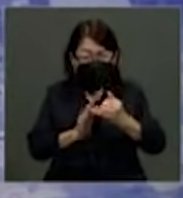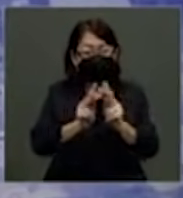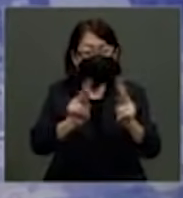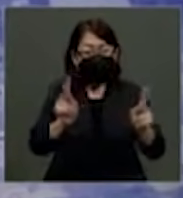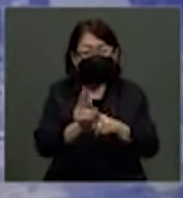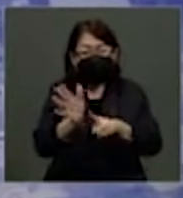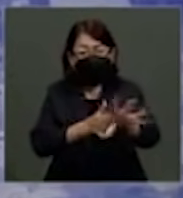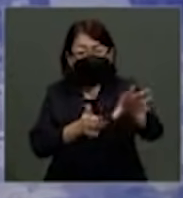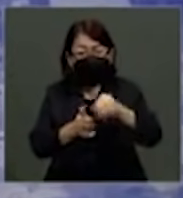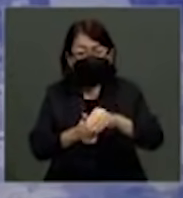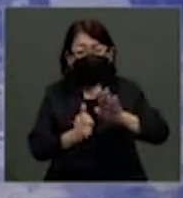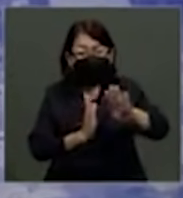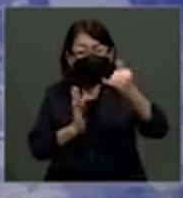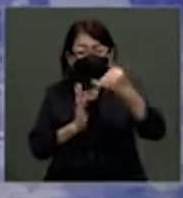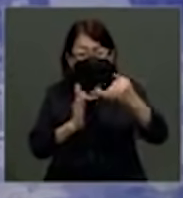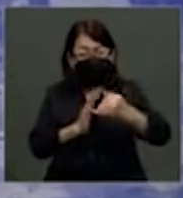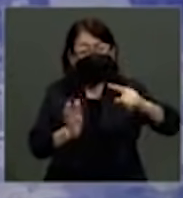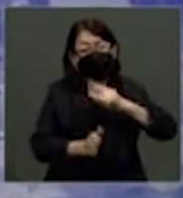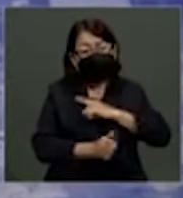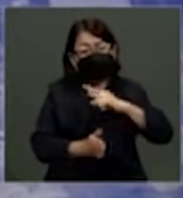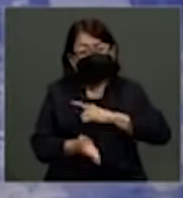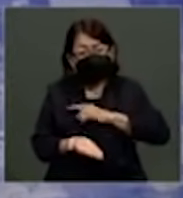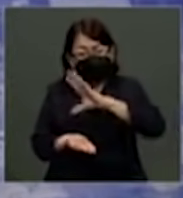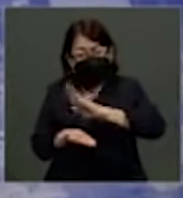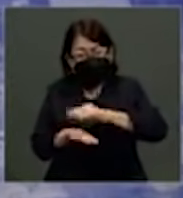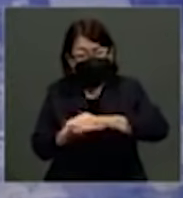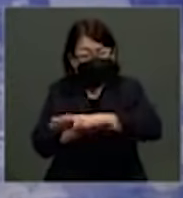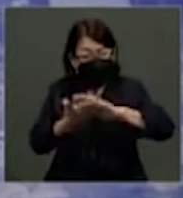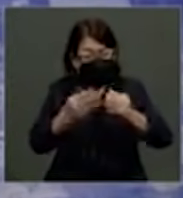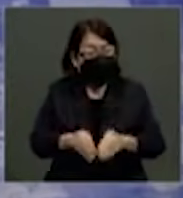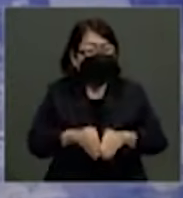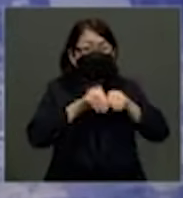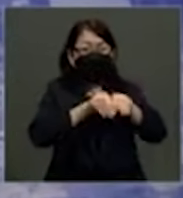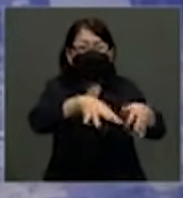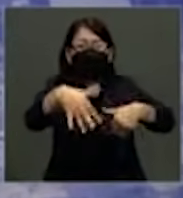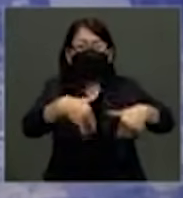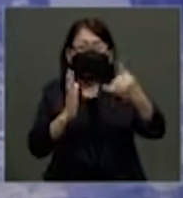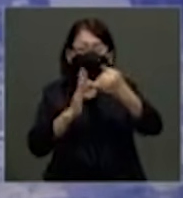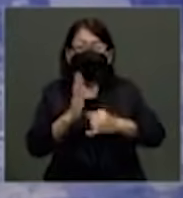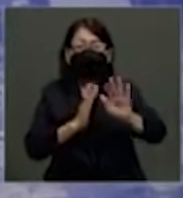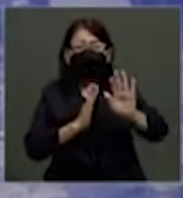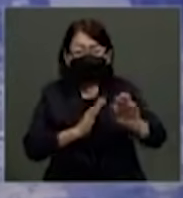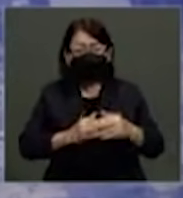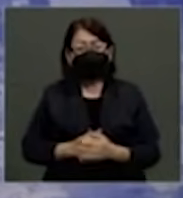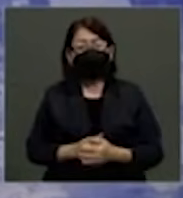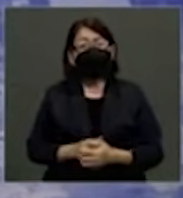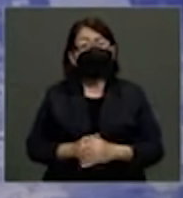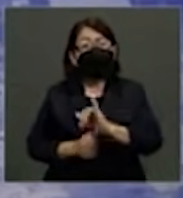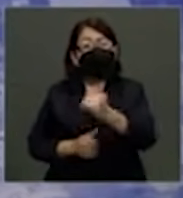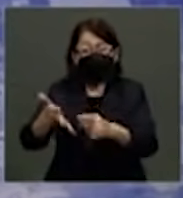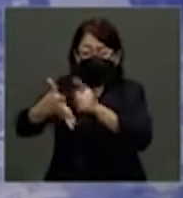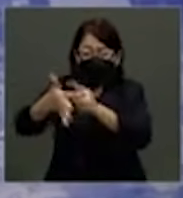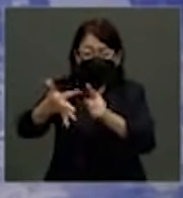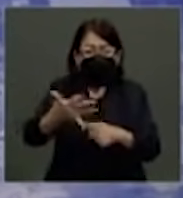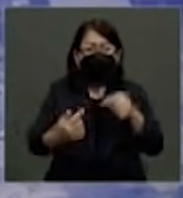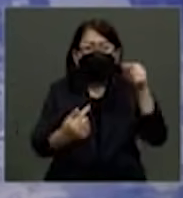างประชาสัมพันธ์ของจังหวัดนะครับคณะกรรมการโรคติดต่อจังหวัดนะครับได้เป็นผู้ที่จะได้นำชุดข้อมูลต่